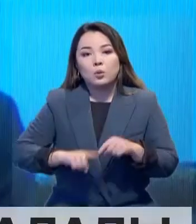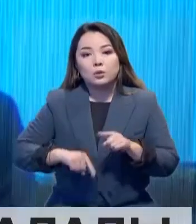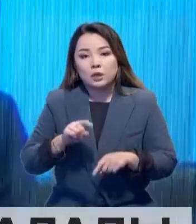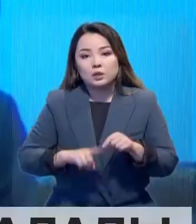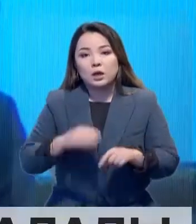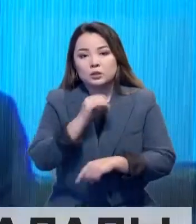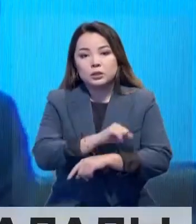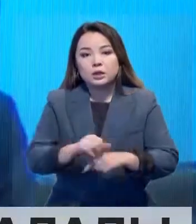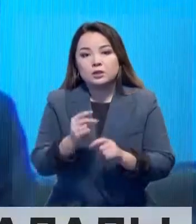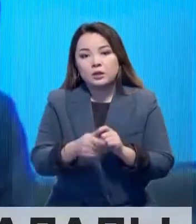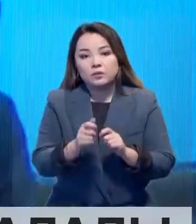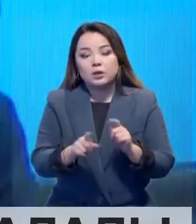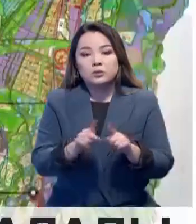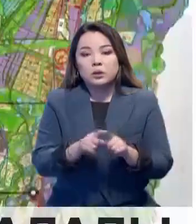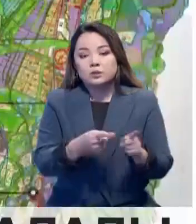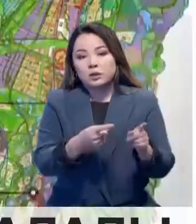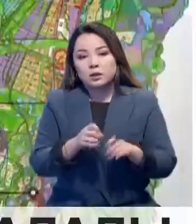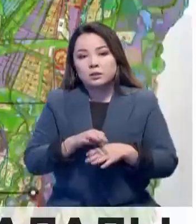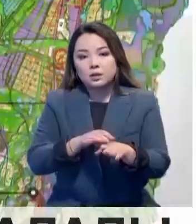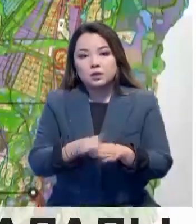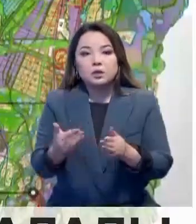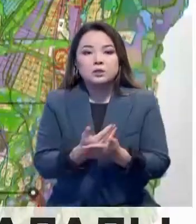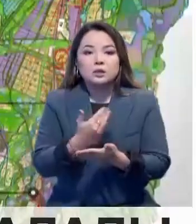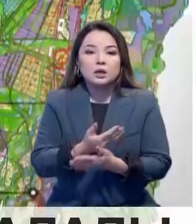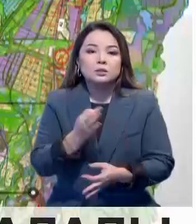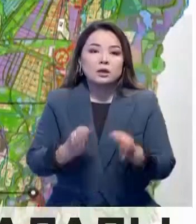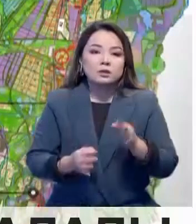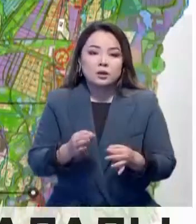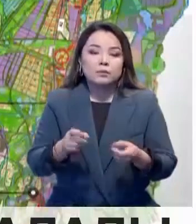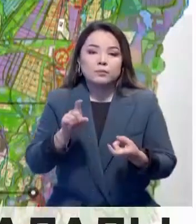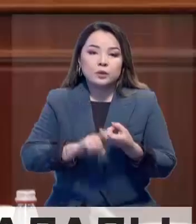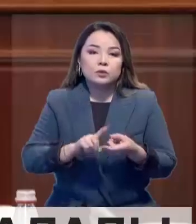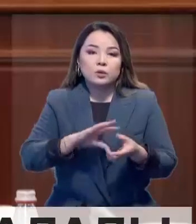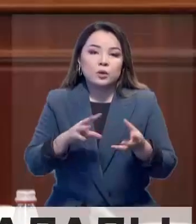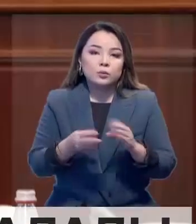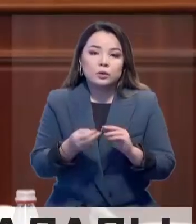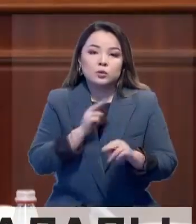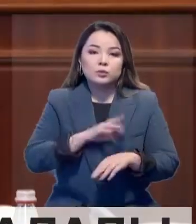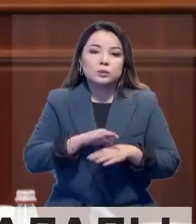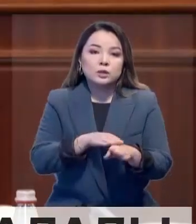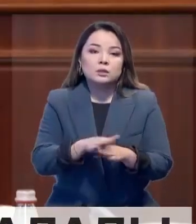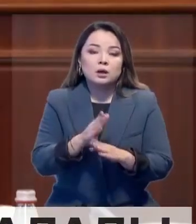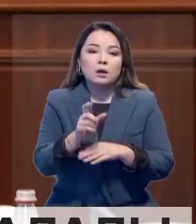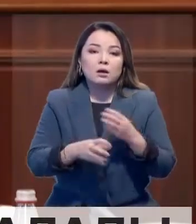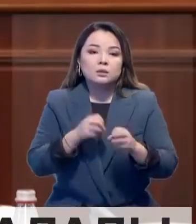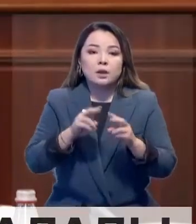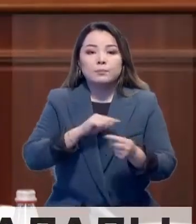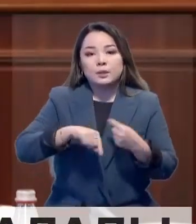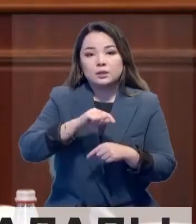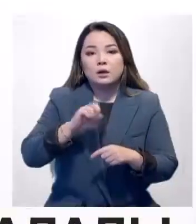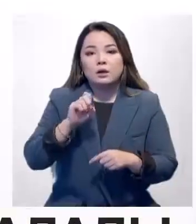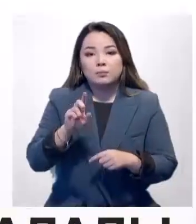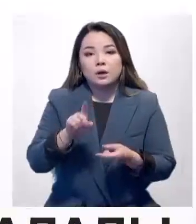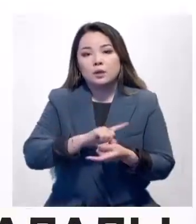және шетелдік инвестицияларды тарта отырып, жаһандық стандарттар бойынша жұмыс істейтін халықаралық бизнес